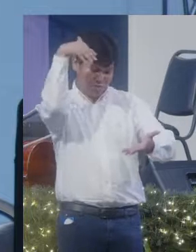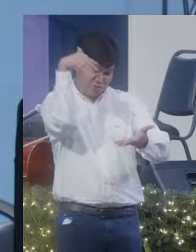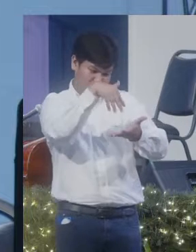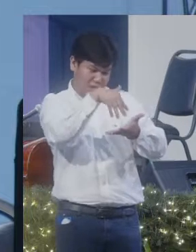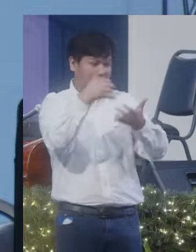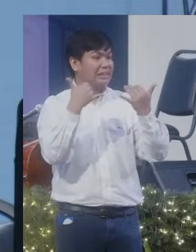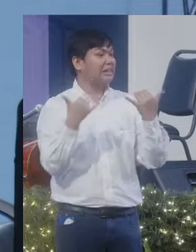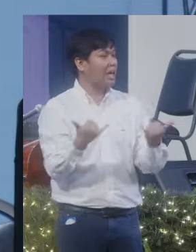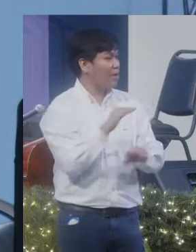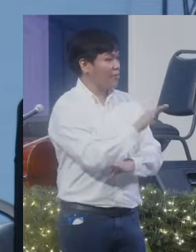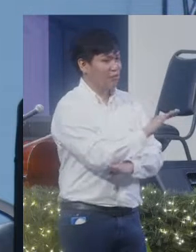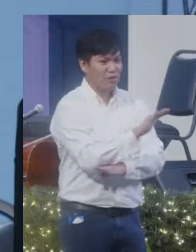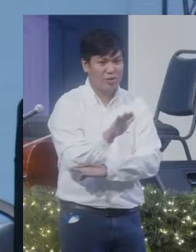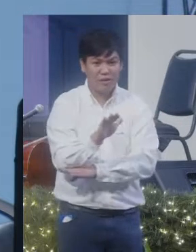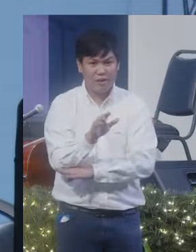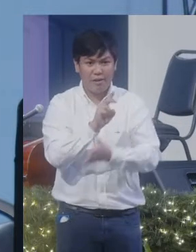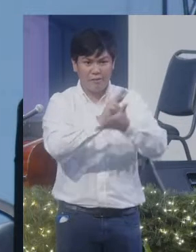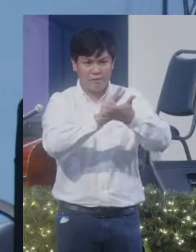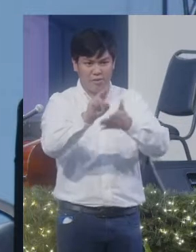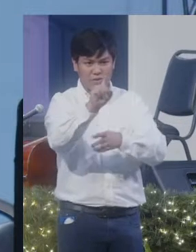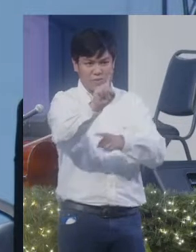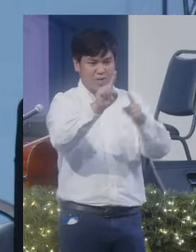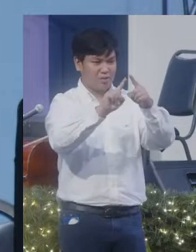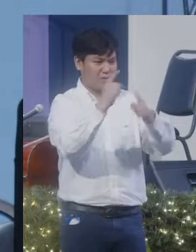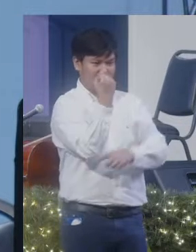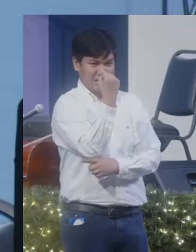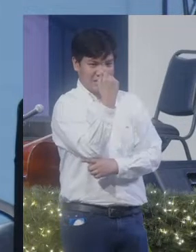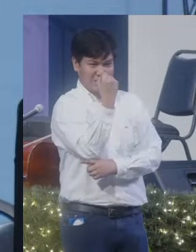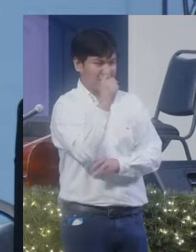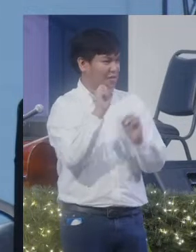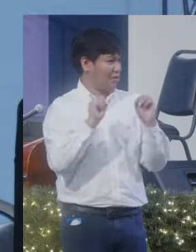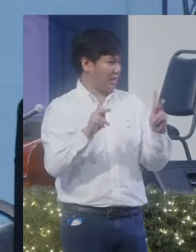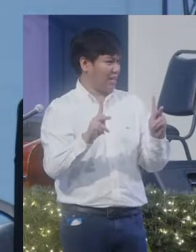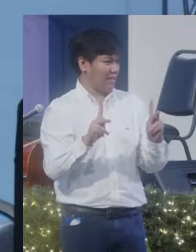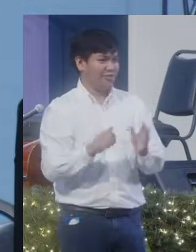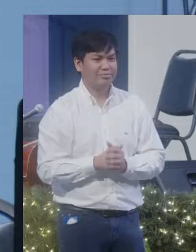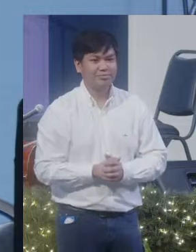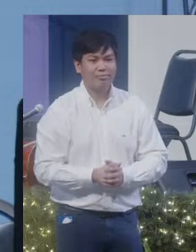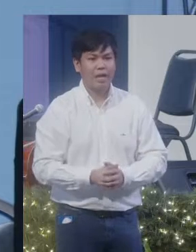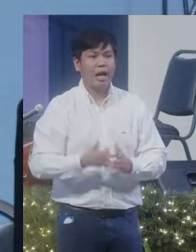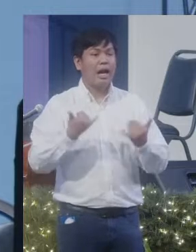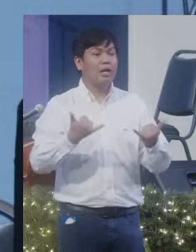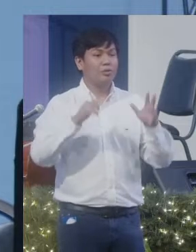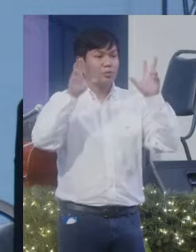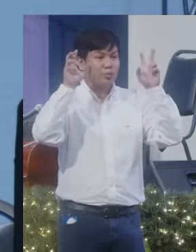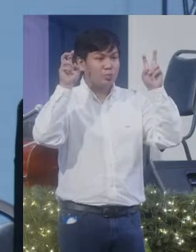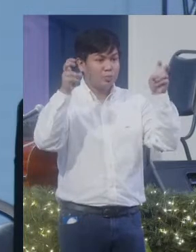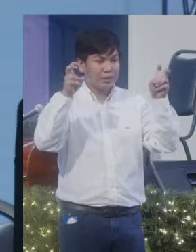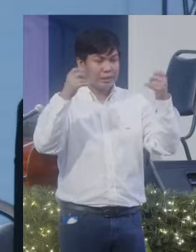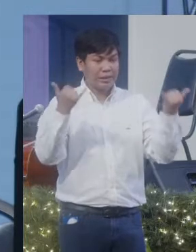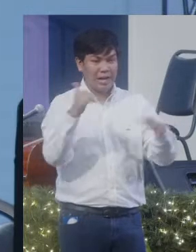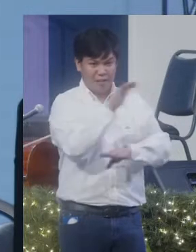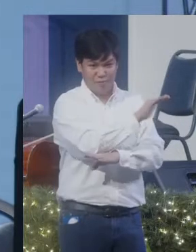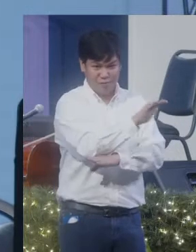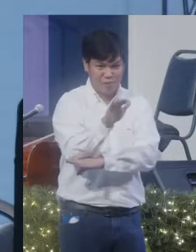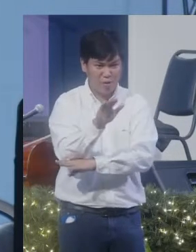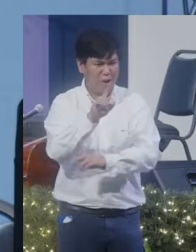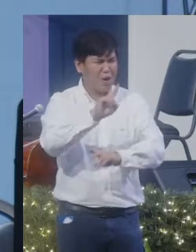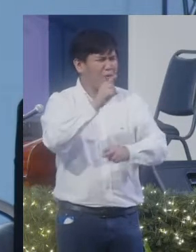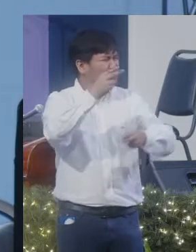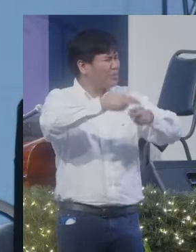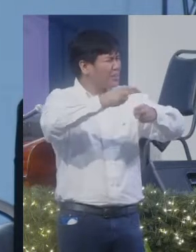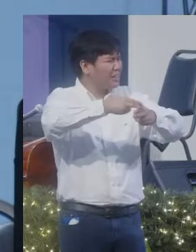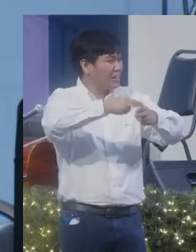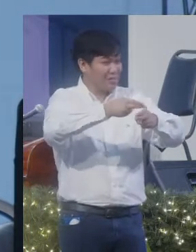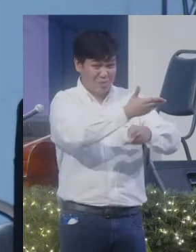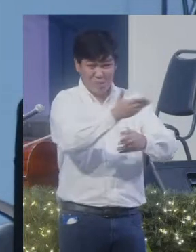titingnan po natin ang verses 1 to 11. Ang title po ng ating pag-aaral ngayong hapong ito na makikita po ninyo